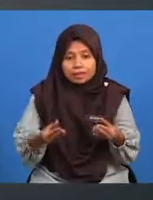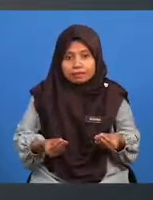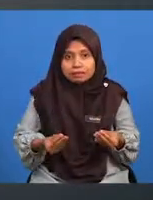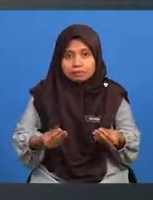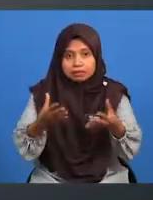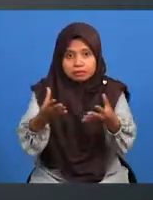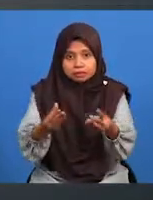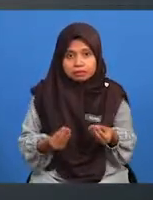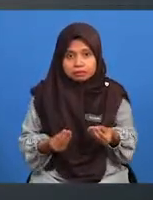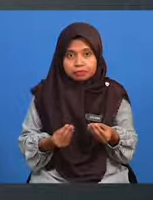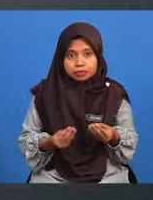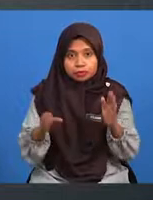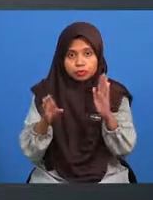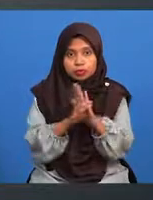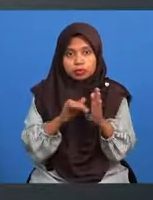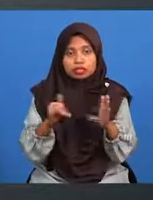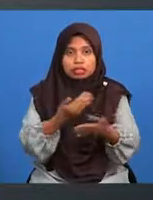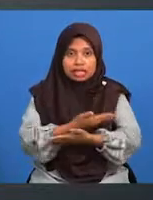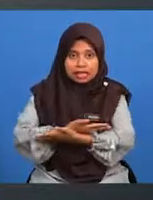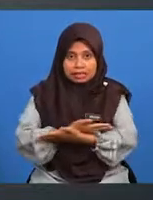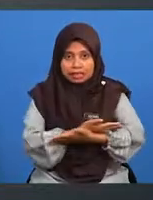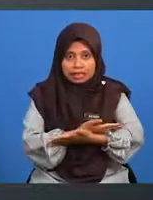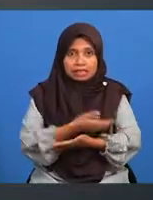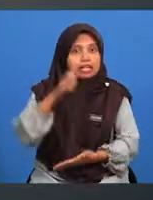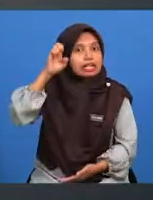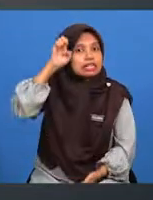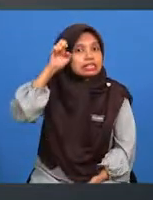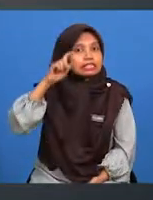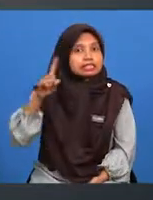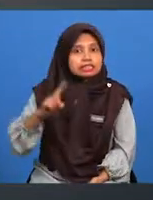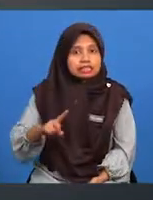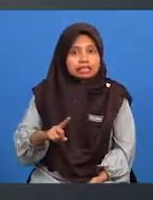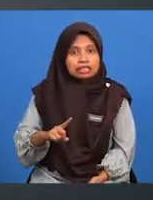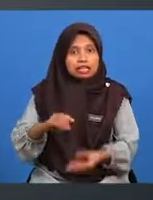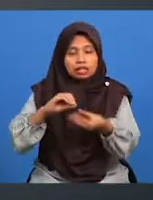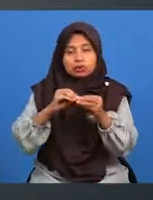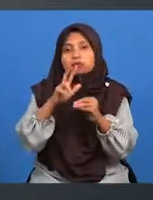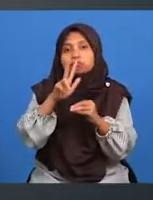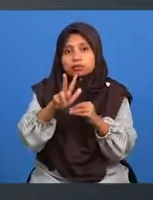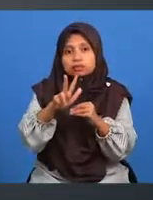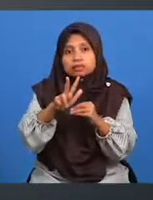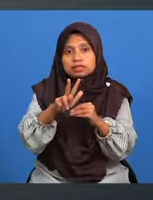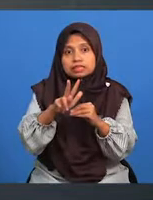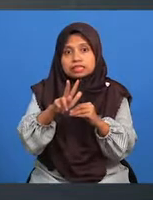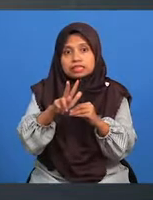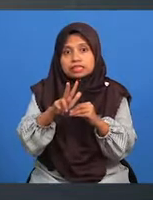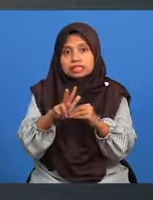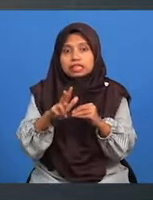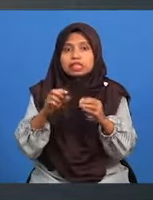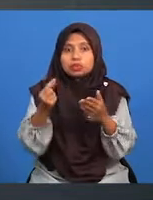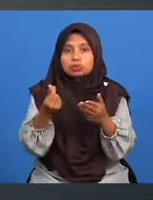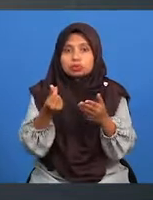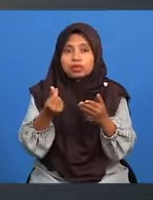hibah, contohnya anak-anak Encik Zakaria. Ketiga, harta yang